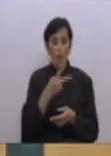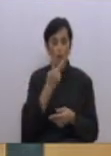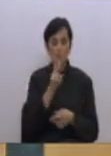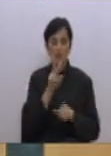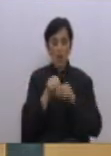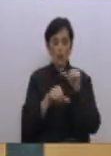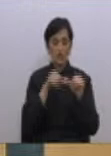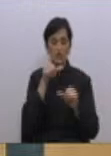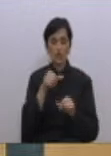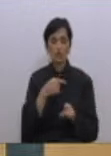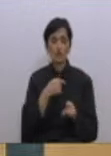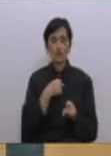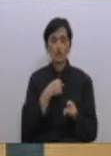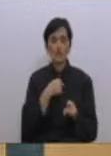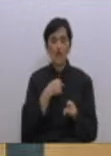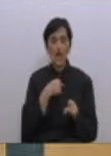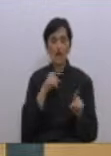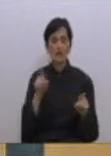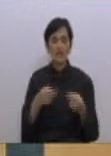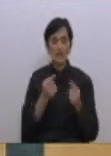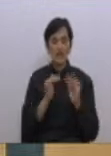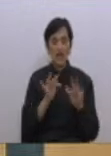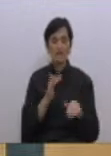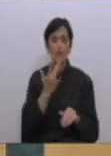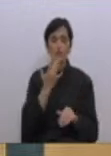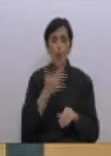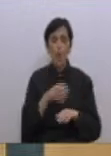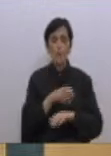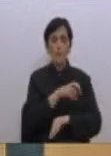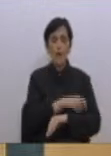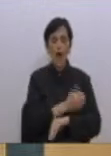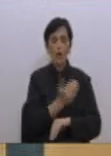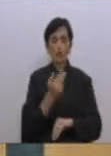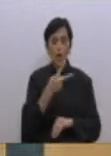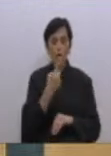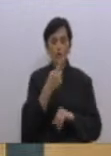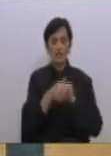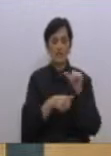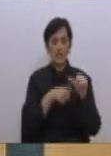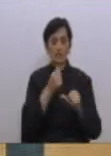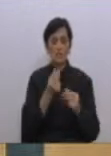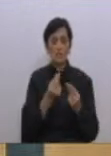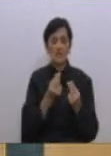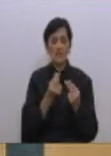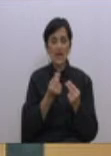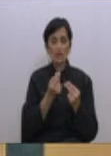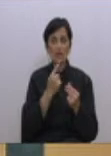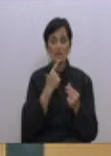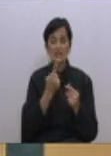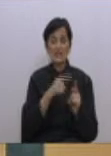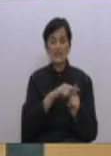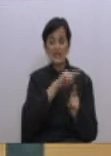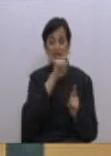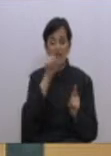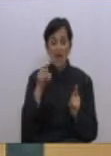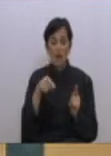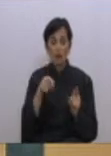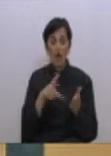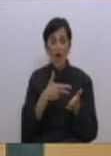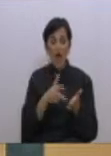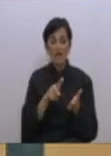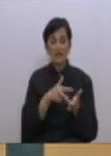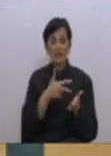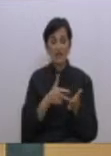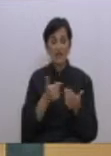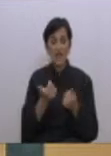წელს ჩვენ განვახორციელებთ პოლიტიკური პარტიების 2021 წლის ფინანსური წლიური